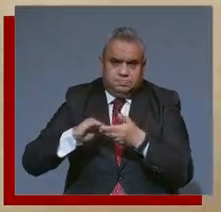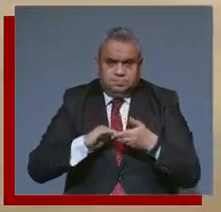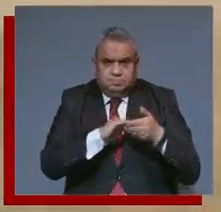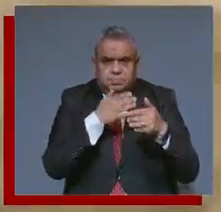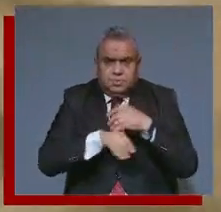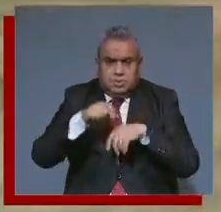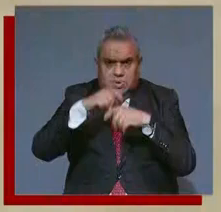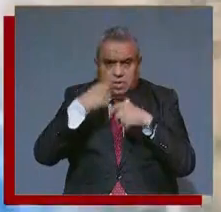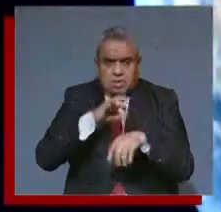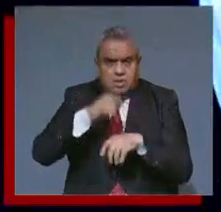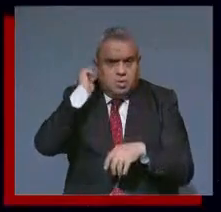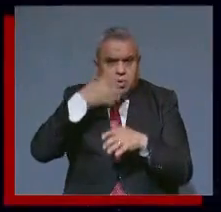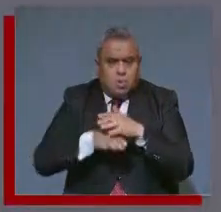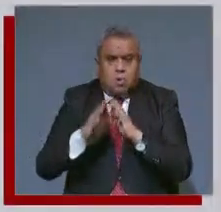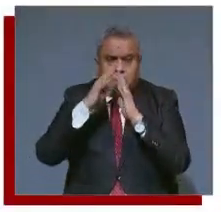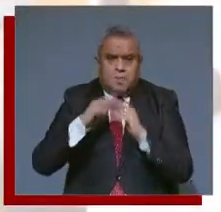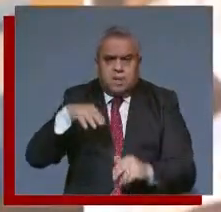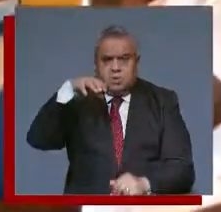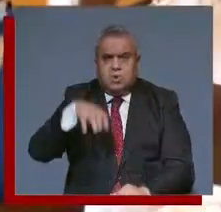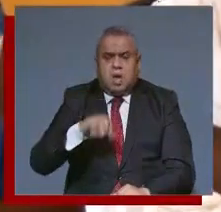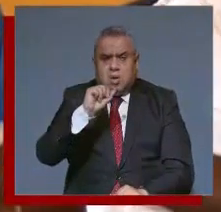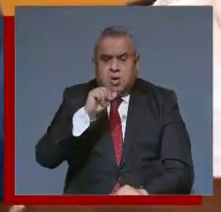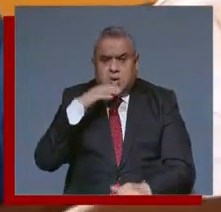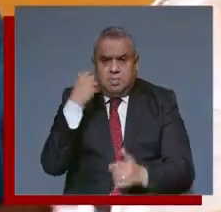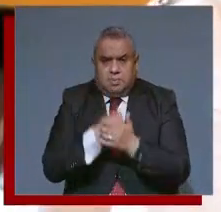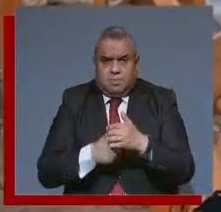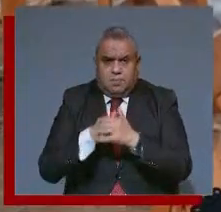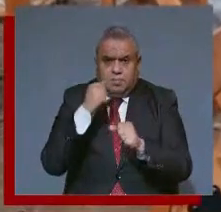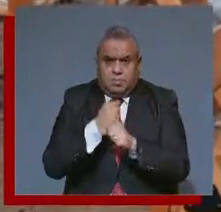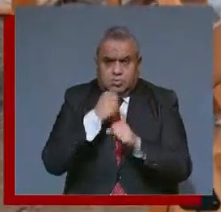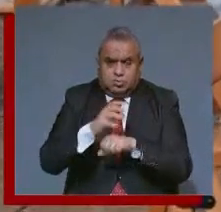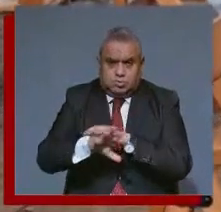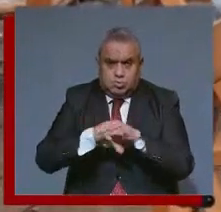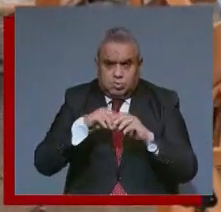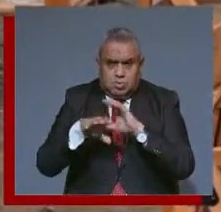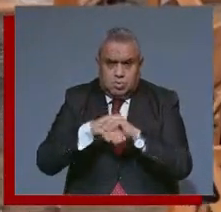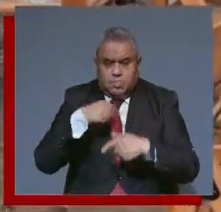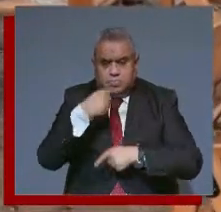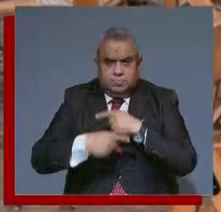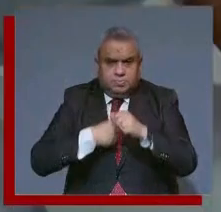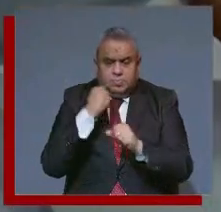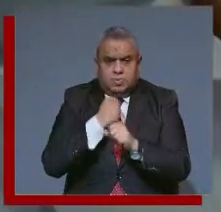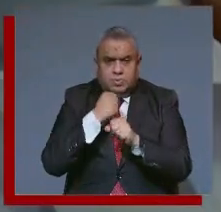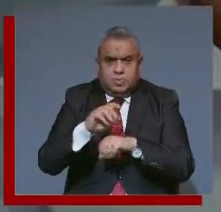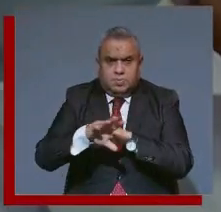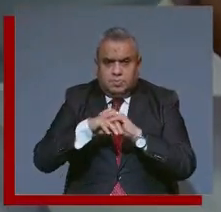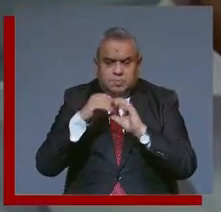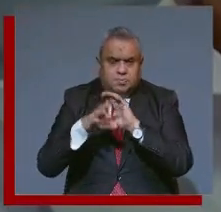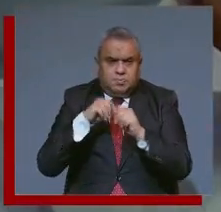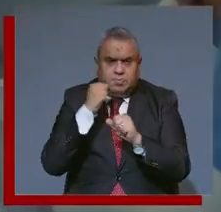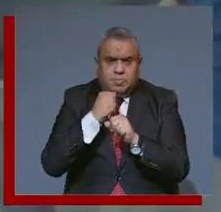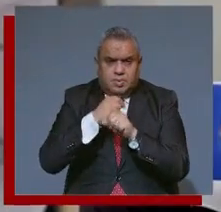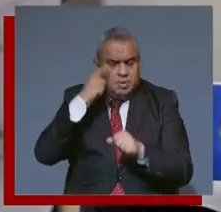المنشآت الصحية بالقارة. وتستمر الجهود وتتوالى المبادرات التي تعزز